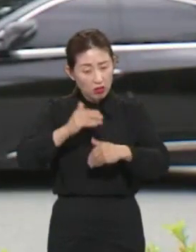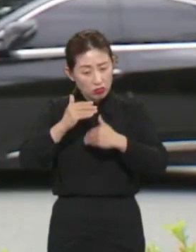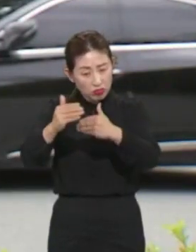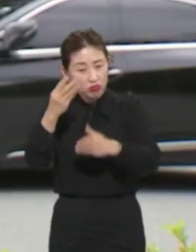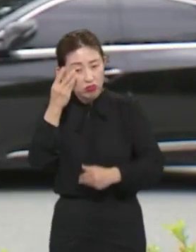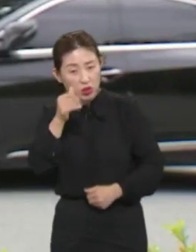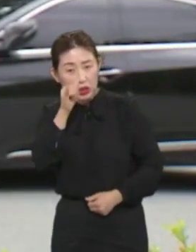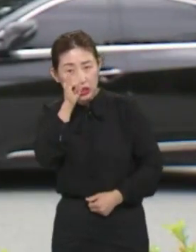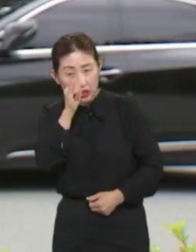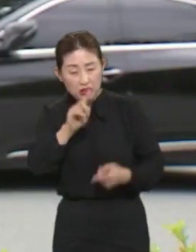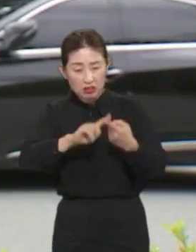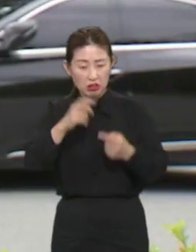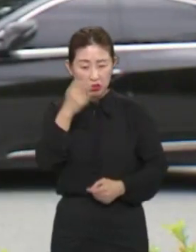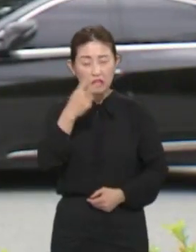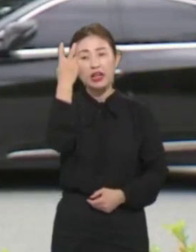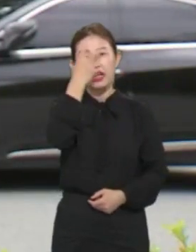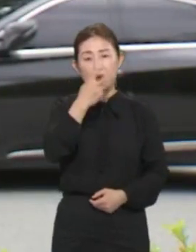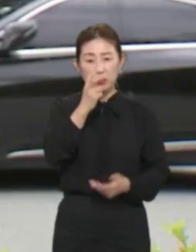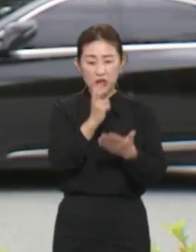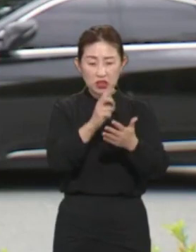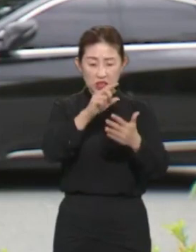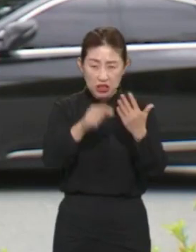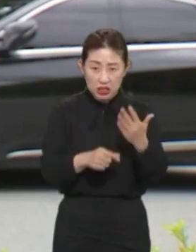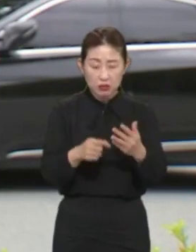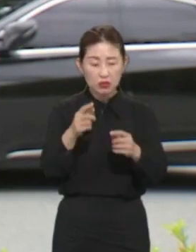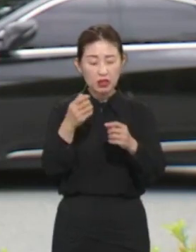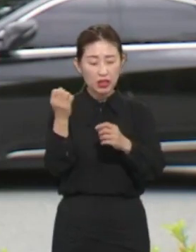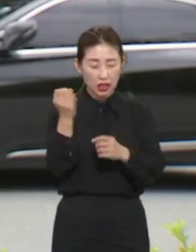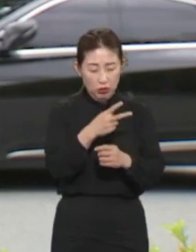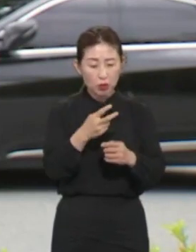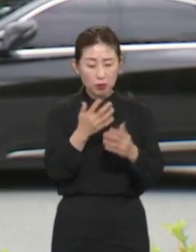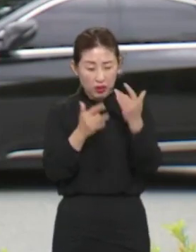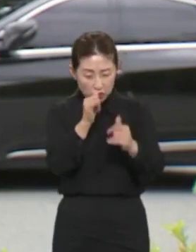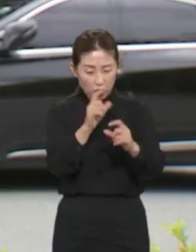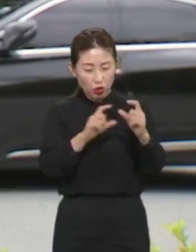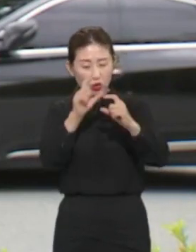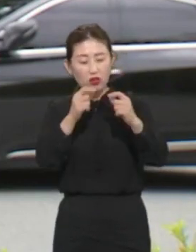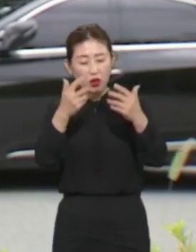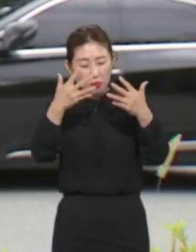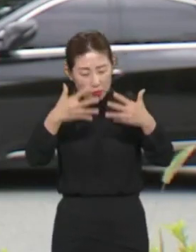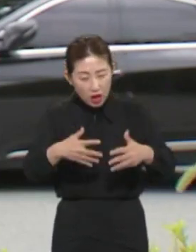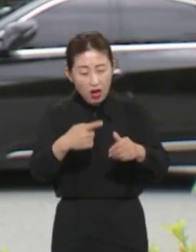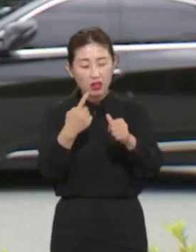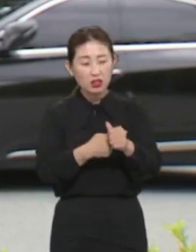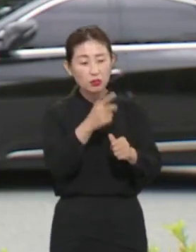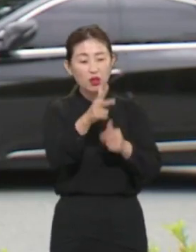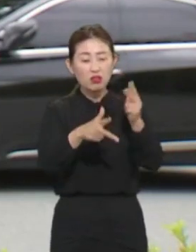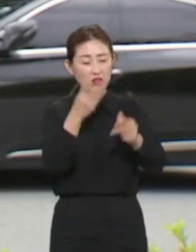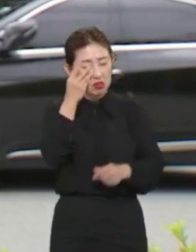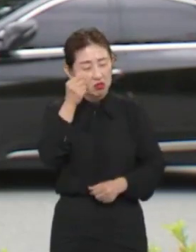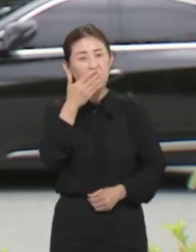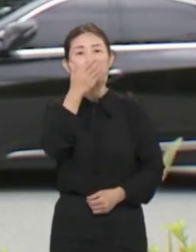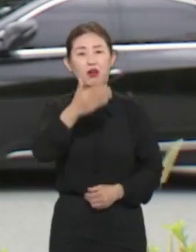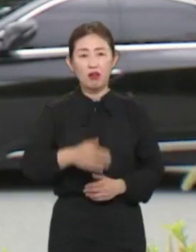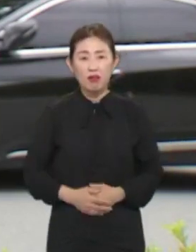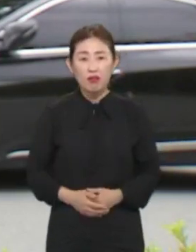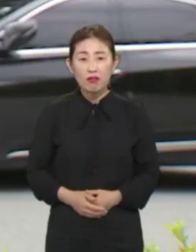있는지 수시로 점검할 수 있는 지침을 계속해서 정비해야 이 민간위탁 사업이 잘 진행될 수 있습니다.